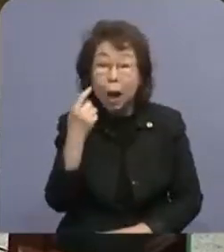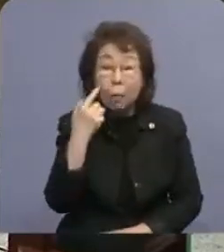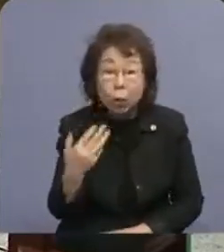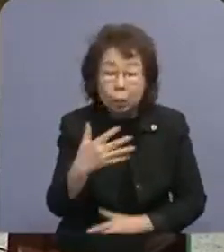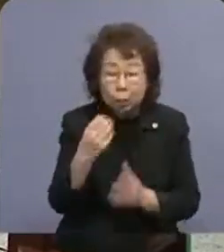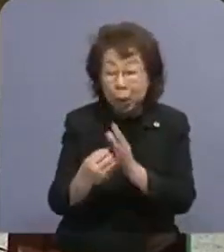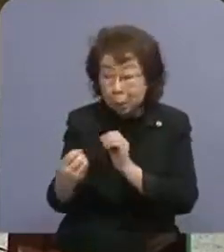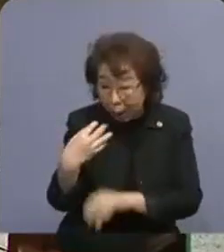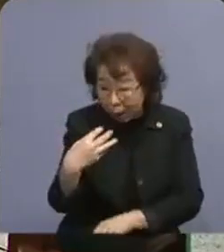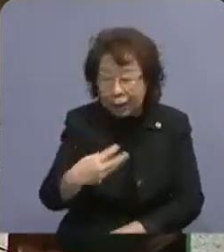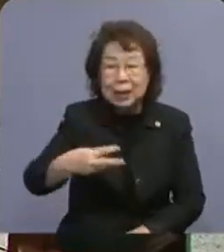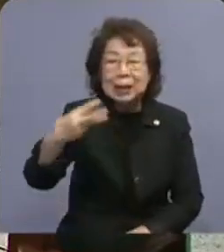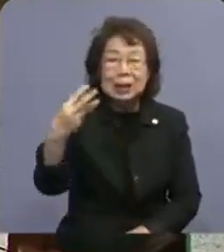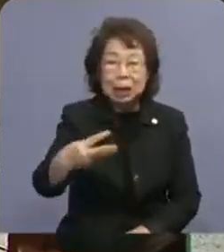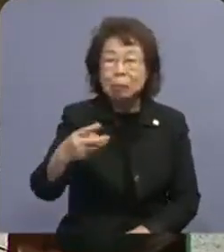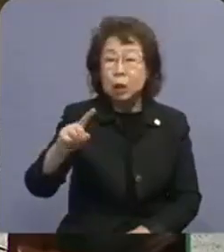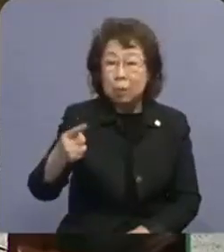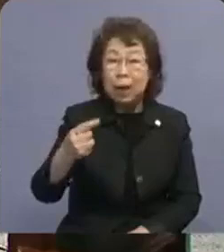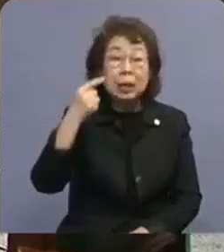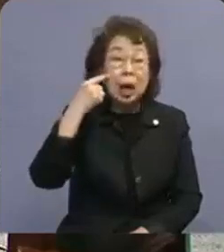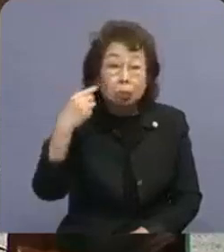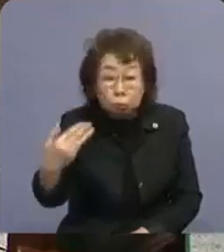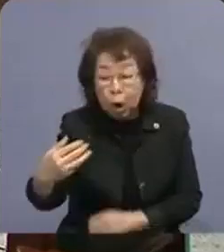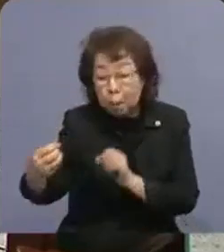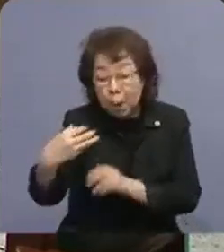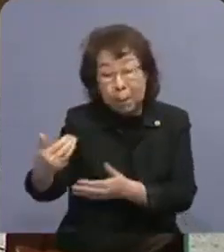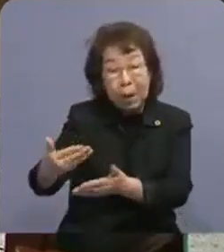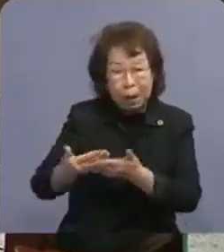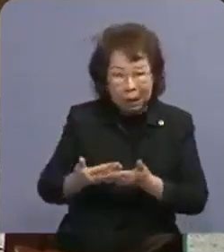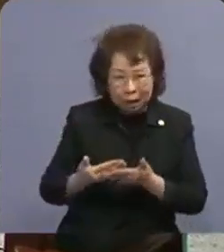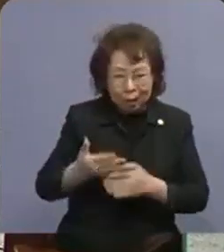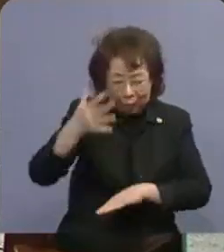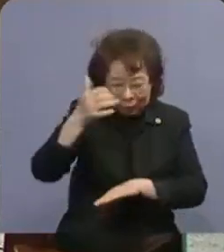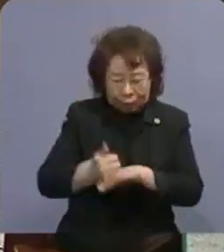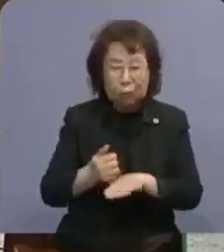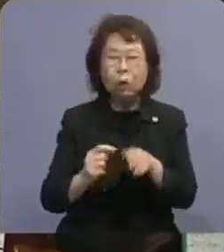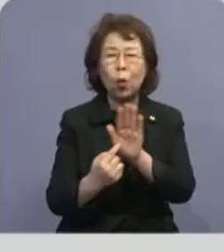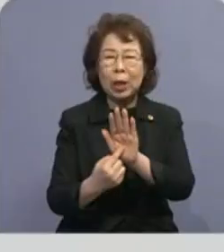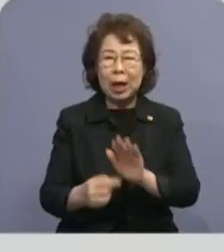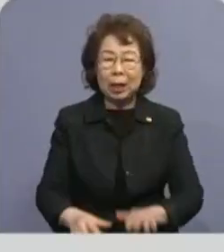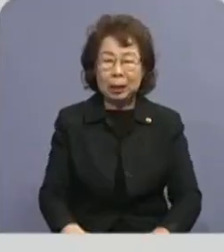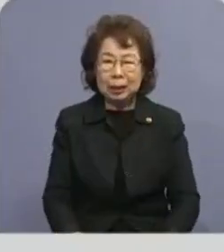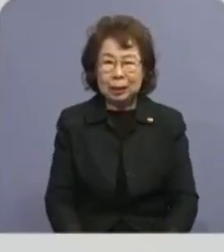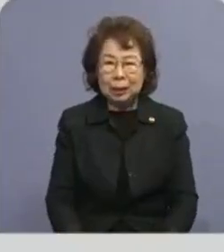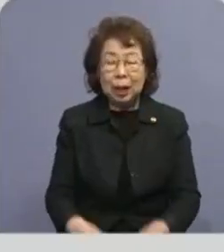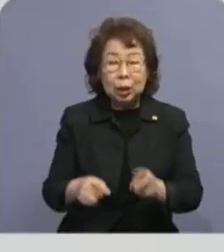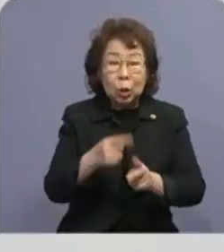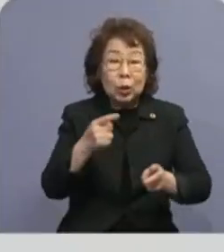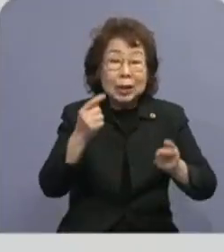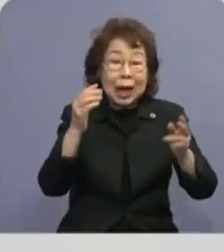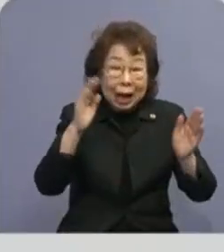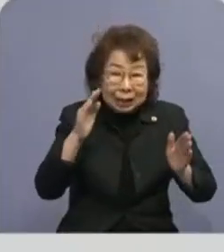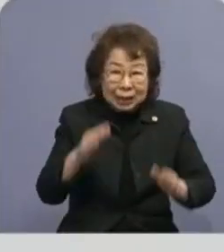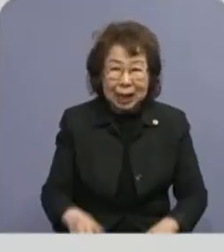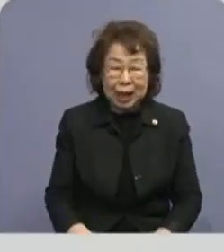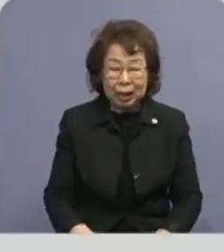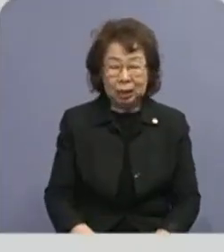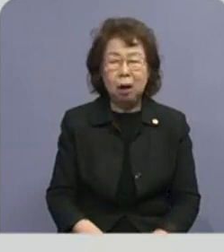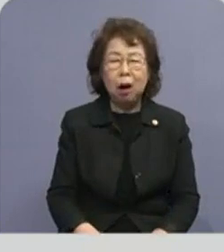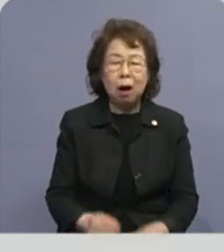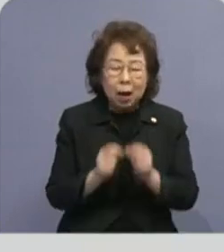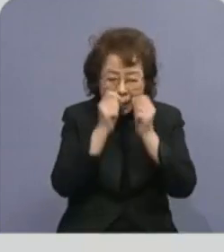해 응답자 3여명의 자료를 분석해 공개했습니다 초등학생 경우 학기 중